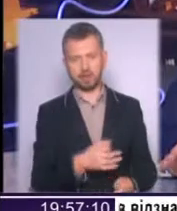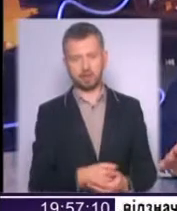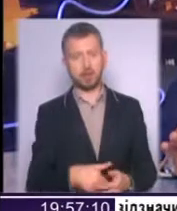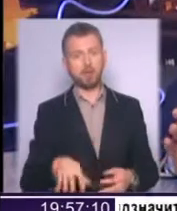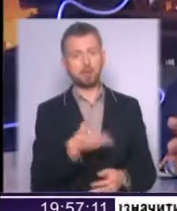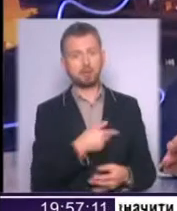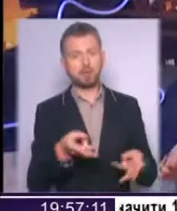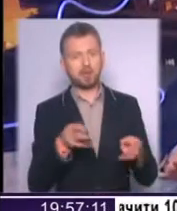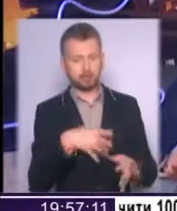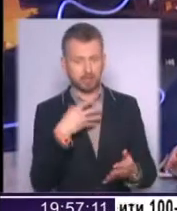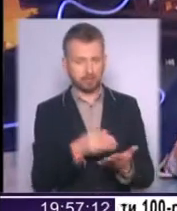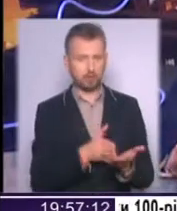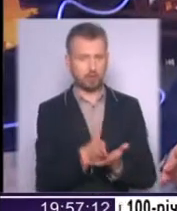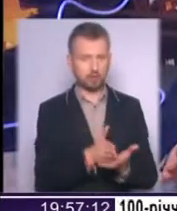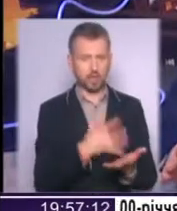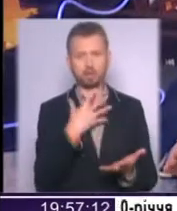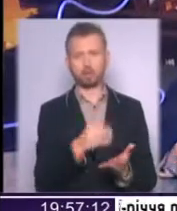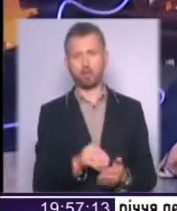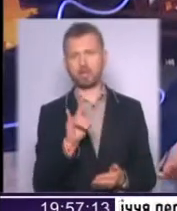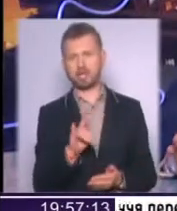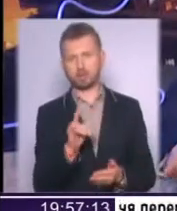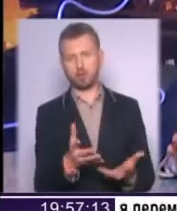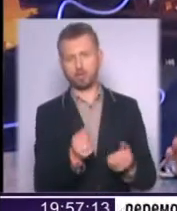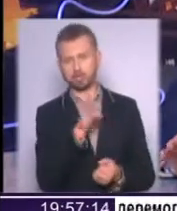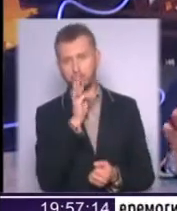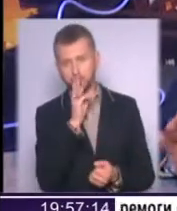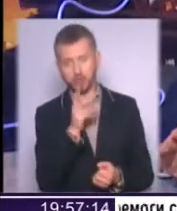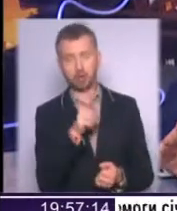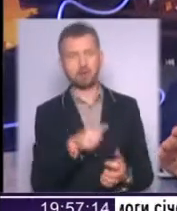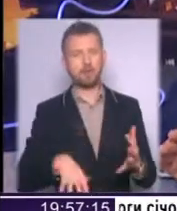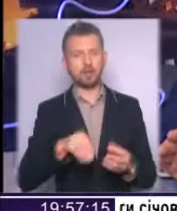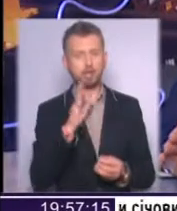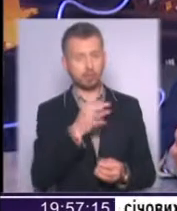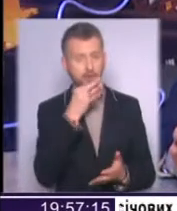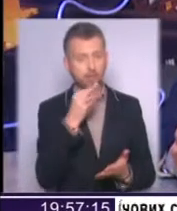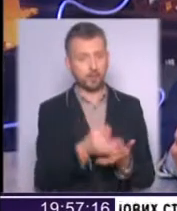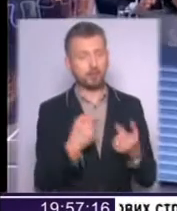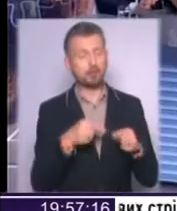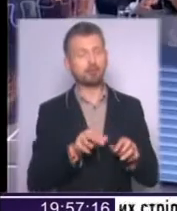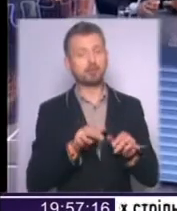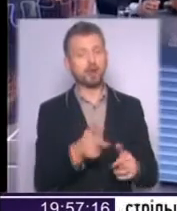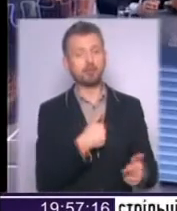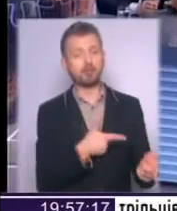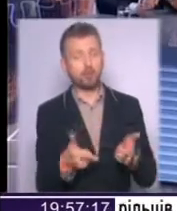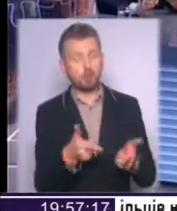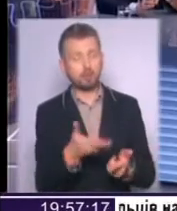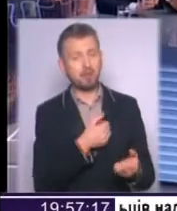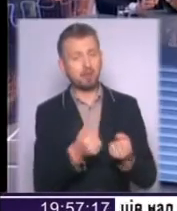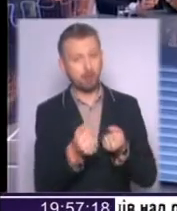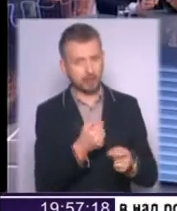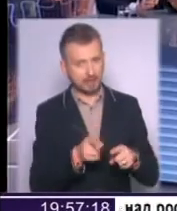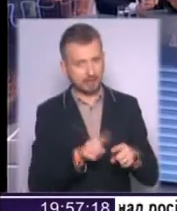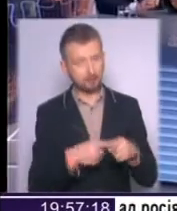ми залишилися на своїх посадах, в своїх кріслах, отримаємо зарплатню, і тому за все ми будемо відповідати. Інша справа, чи готові ми боротися з цим, це вже інша